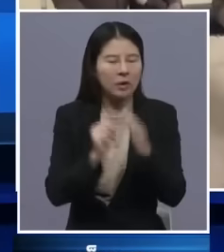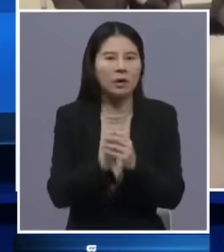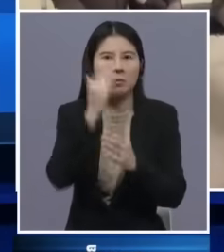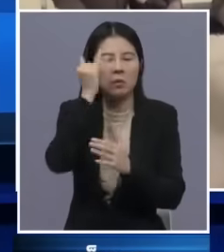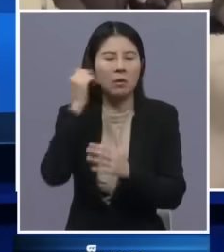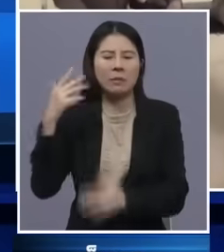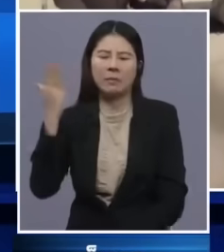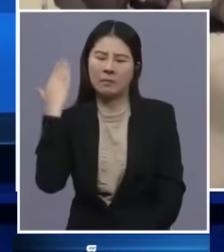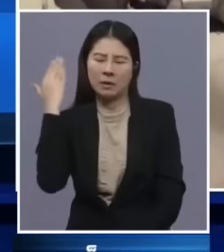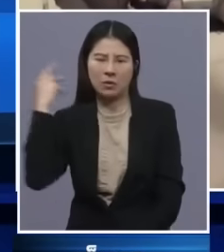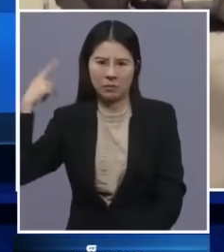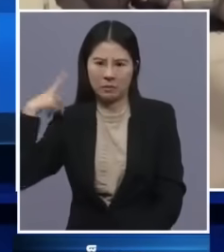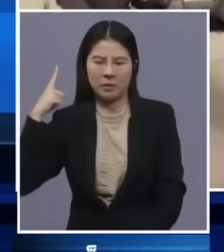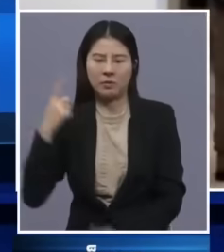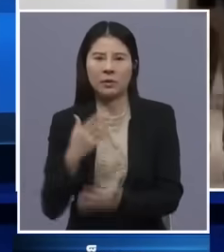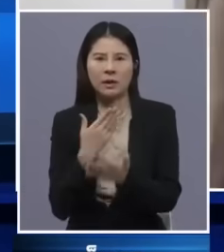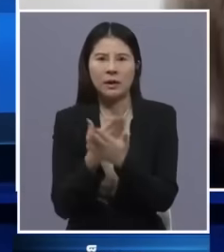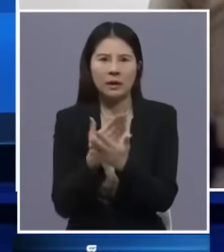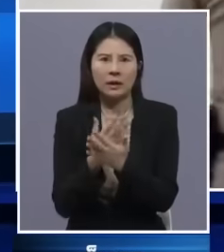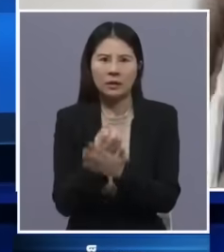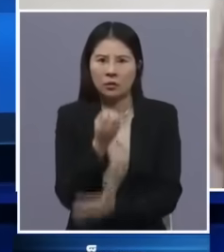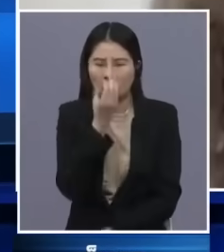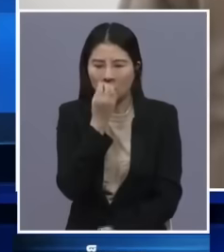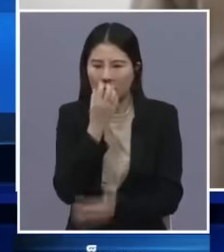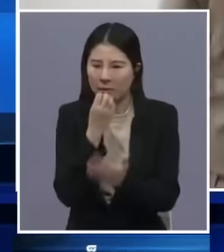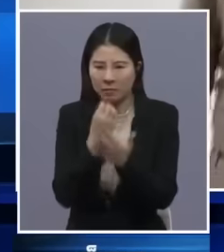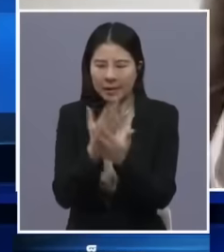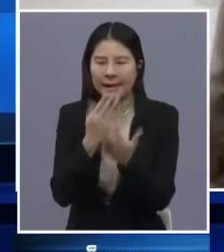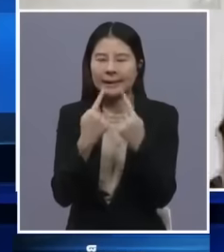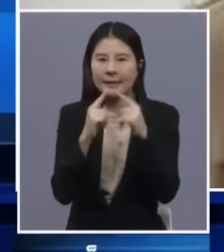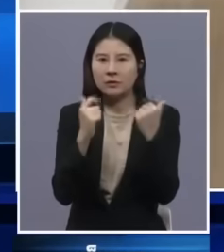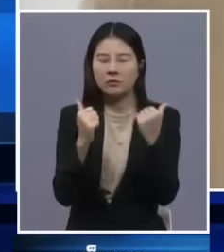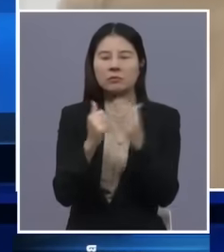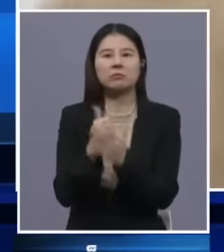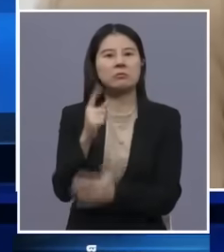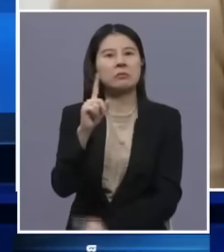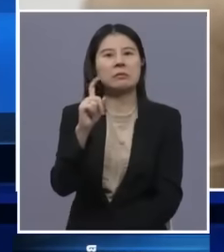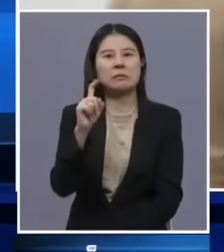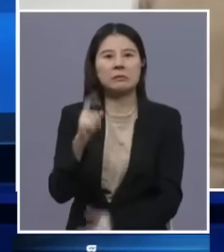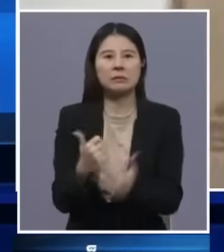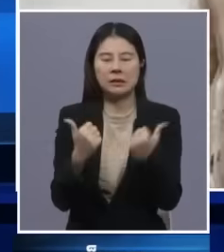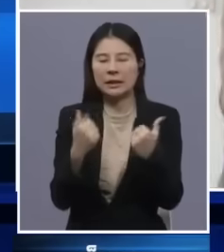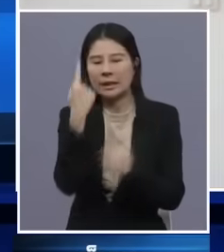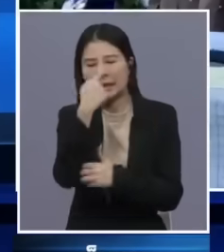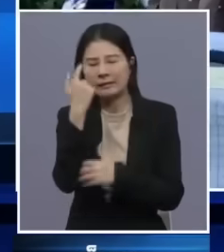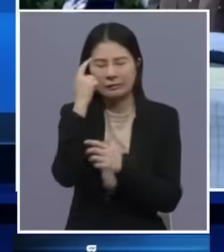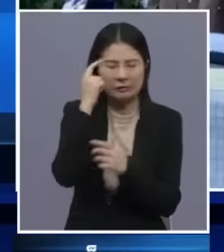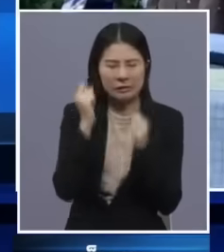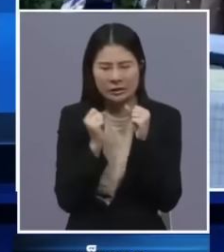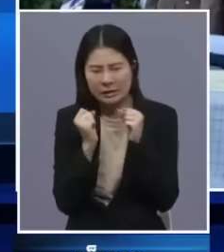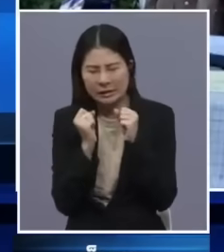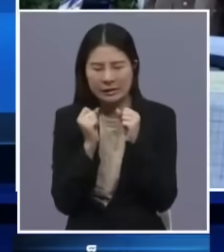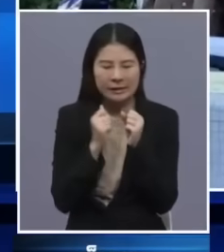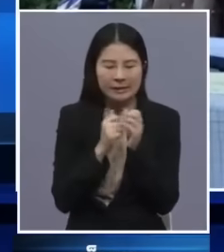องเคยได้ในแง่ของดอกเบี้ยที่มันเกินกฎหมายอยู่จะไม่ได้ต่อไป ใช่แต่ว่าคนอื่นที่ยังไม่ได้ไปลงทะเบียนแล้วลังเลแล้วกำลังจะคิดว่าจะไปลงทะ